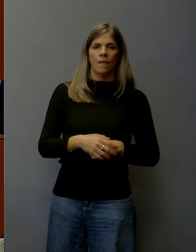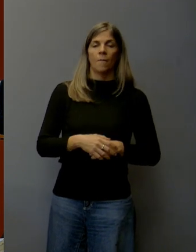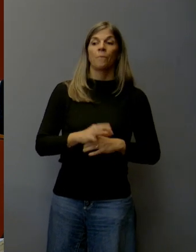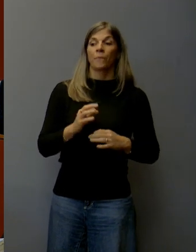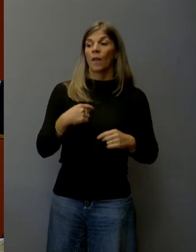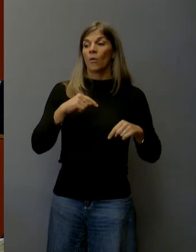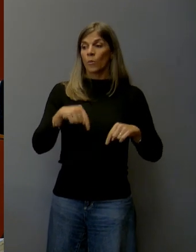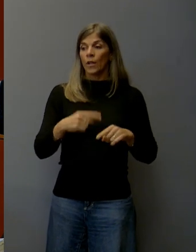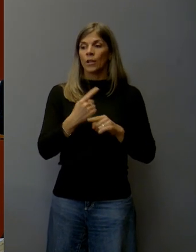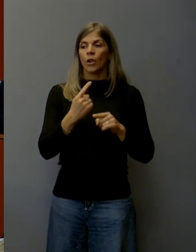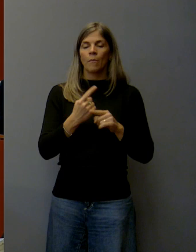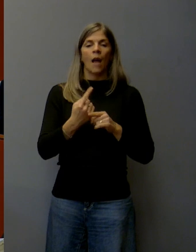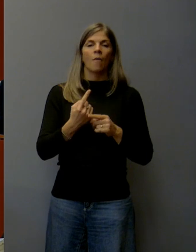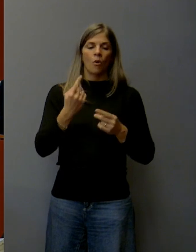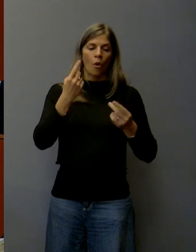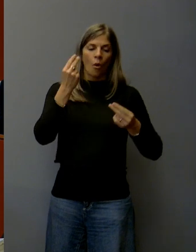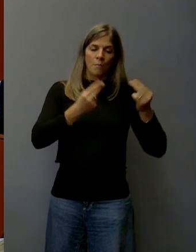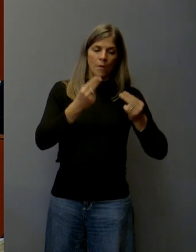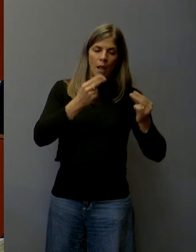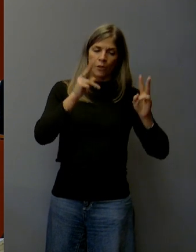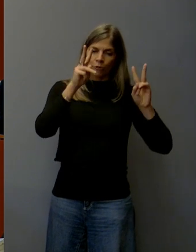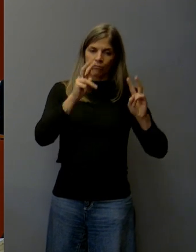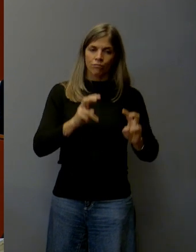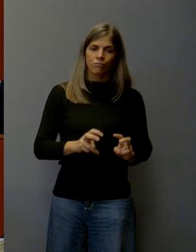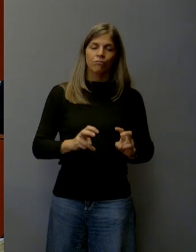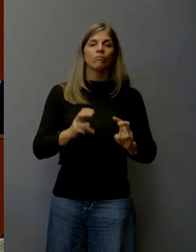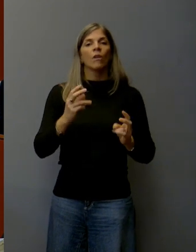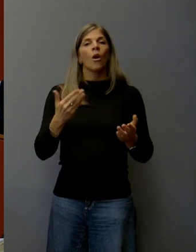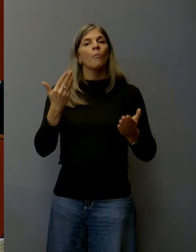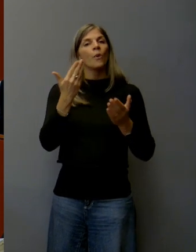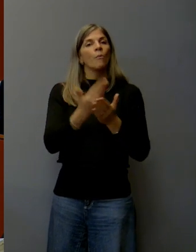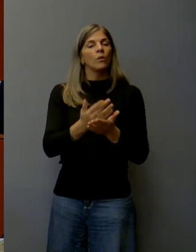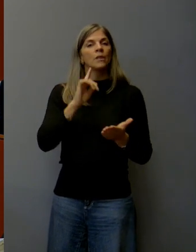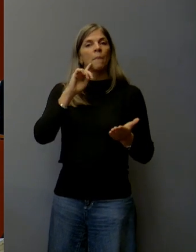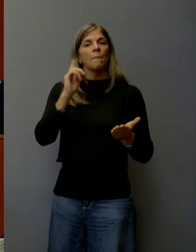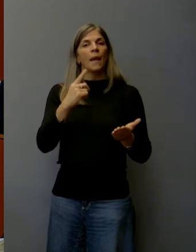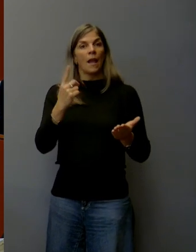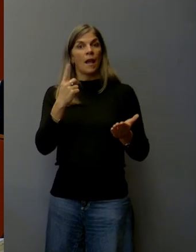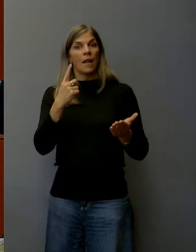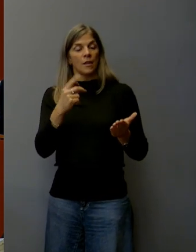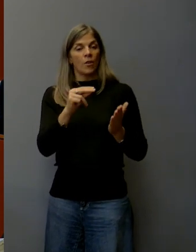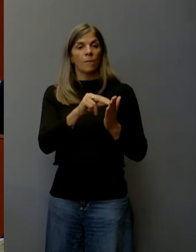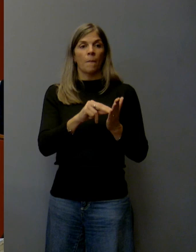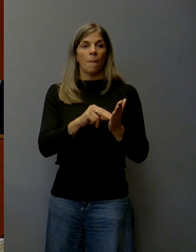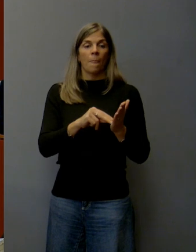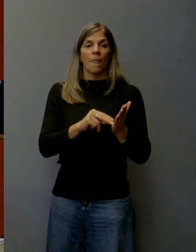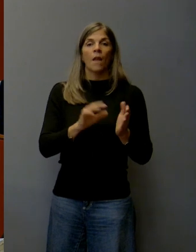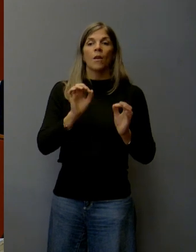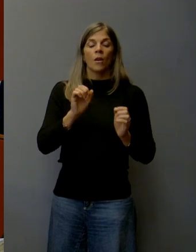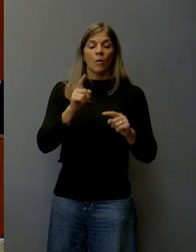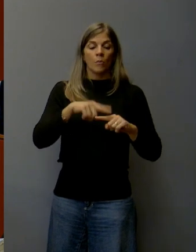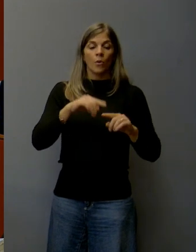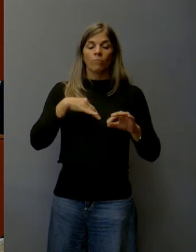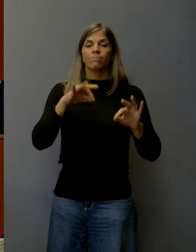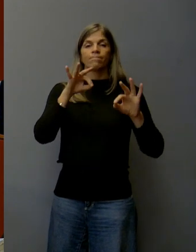esaminare il bilancio pare delle proposte migliorative perché lo facciamo nell'interesse dei cittadini e arrivare ad un punto in cui